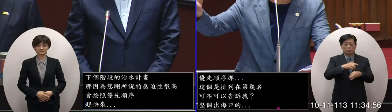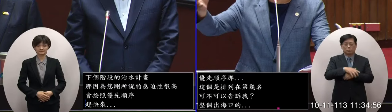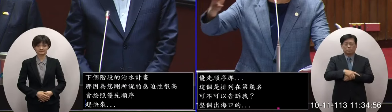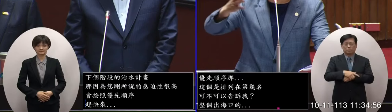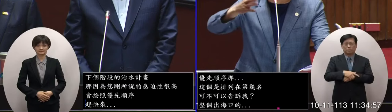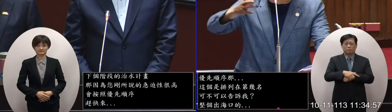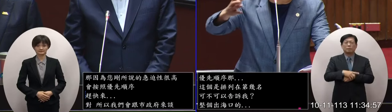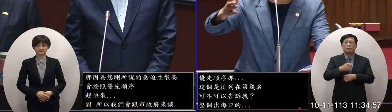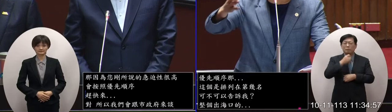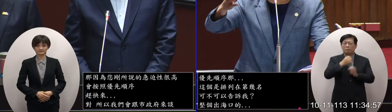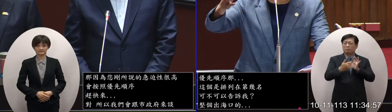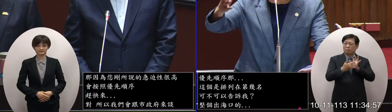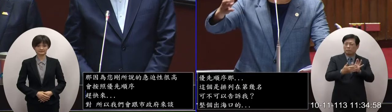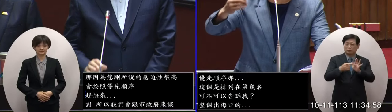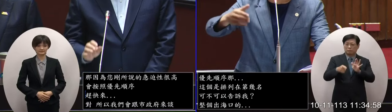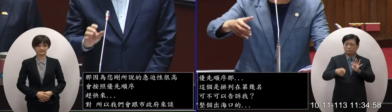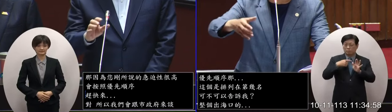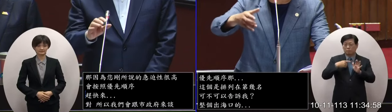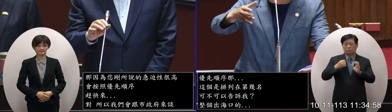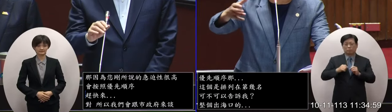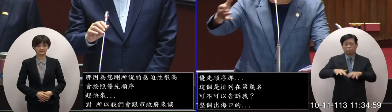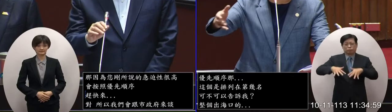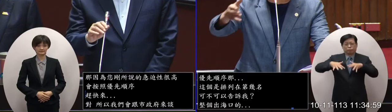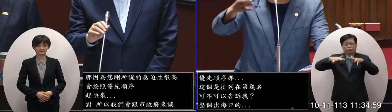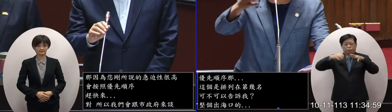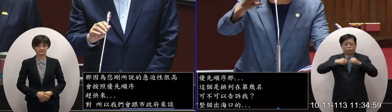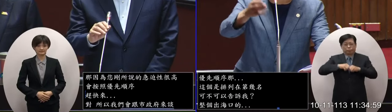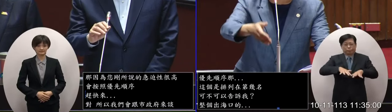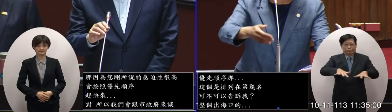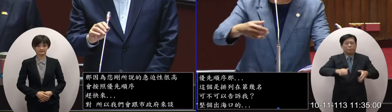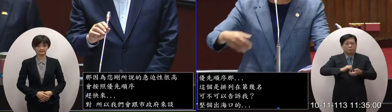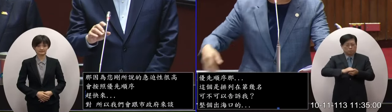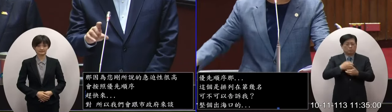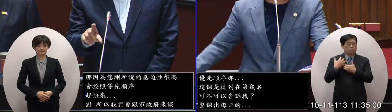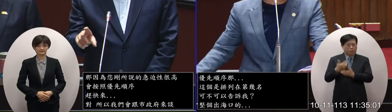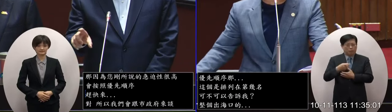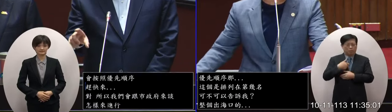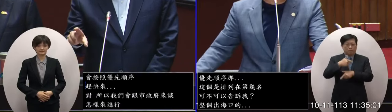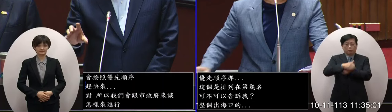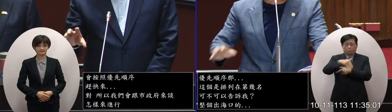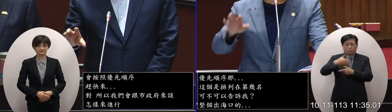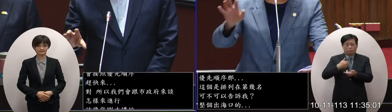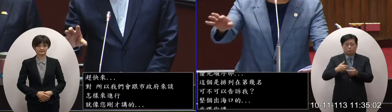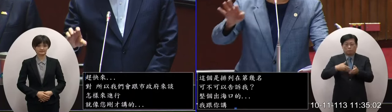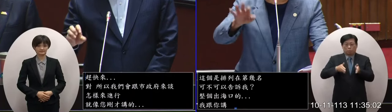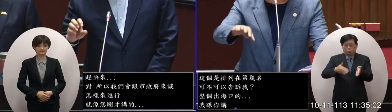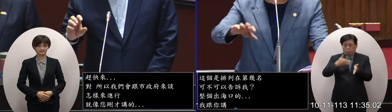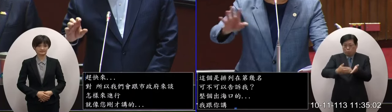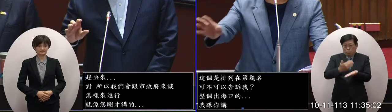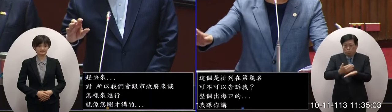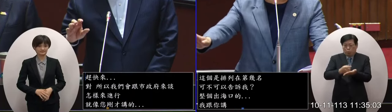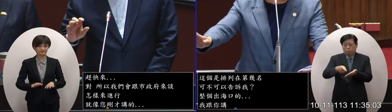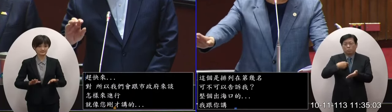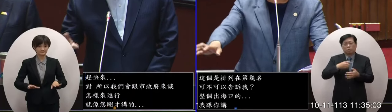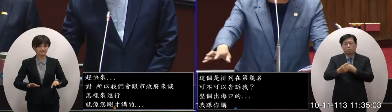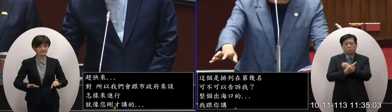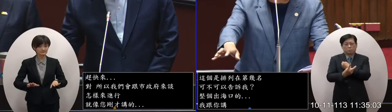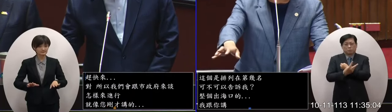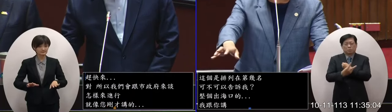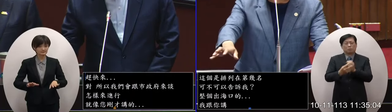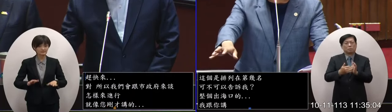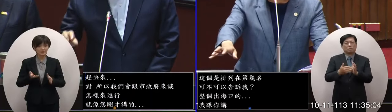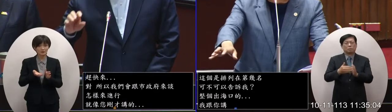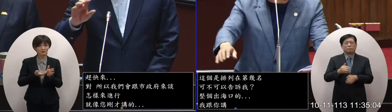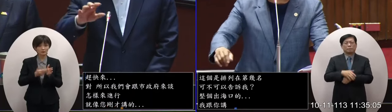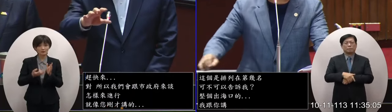些要防止这些山洪这个泛滥，都要依靠南山节水沟。那 现 在一期二期完成了， 应该不是